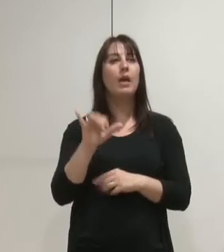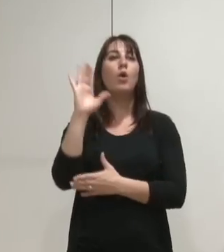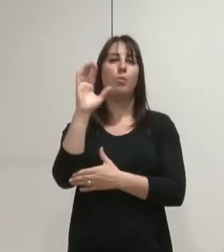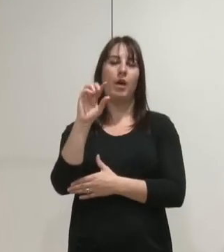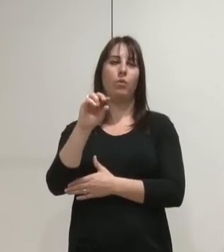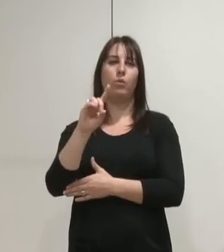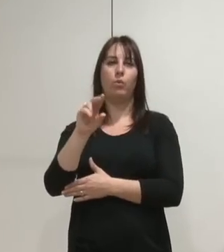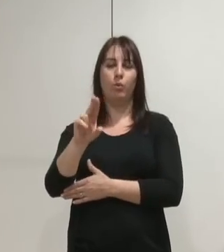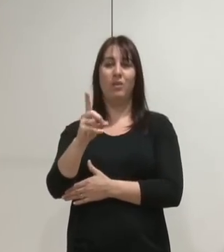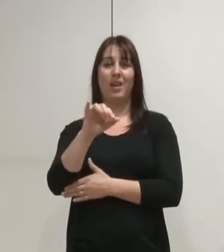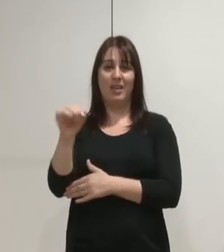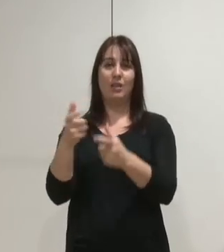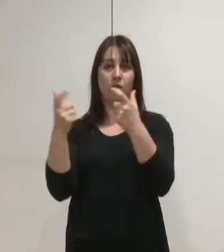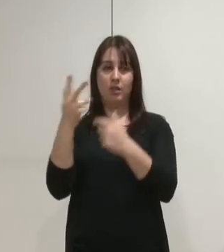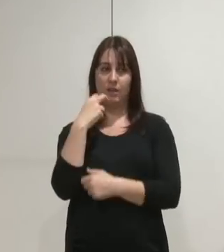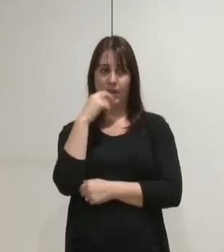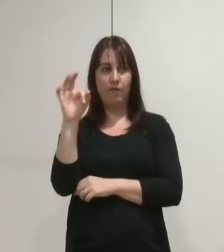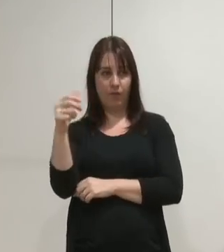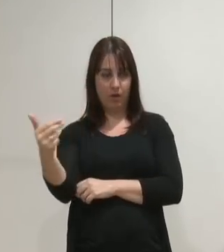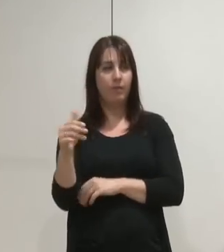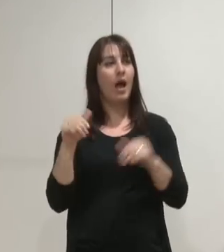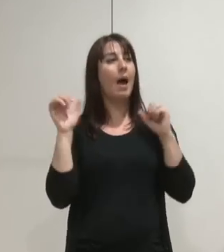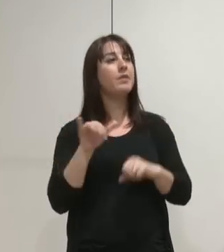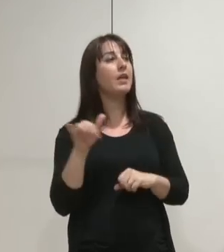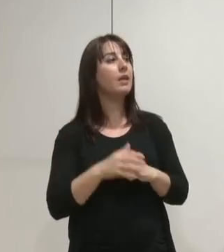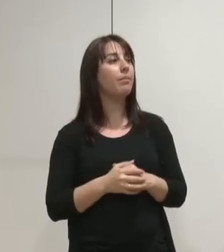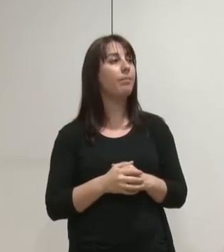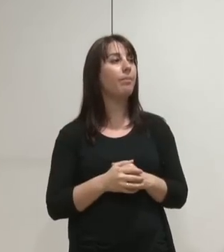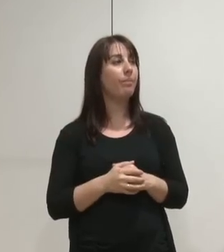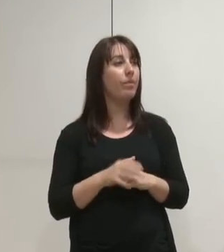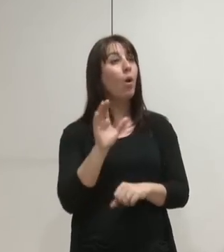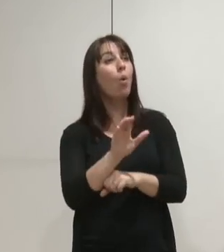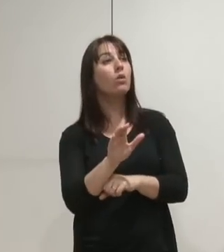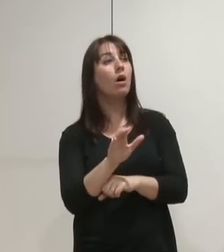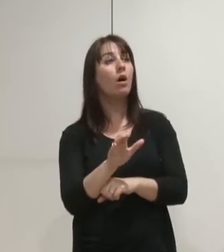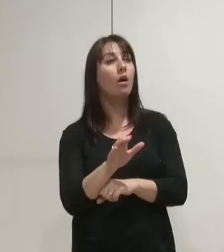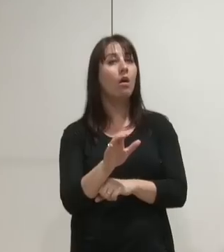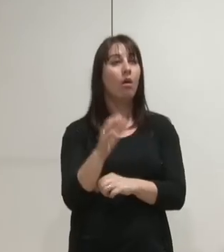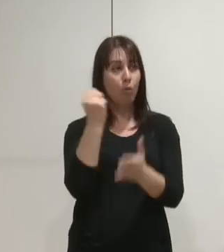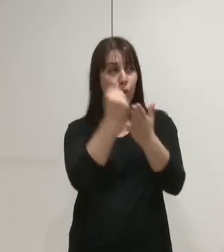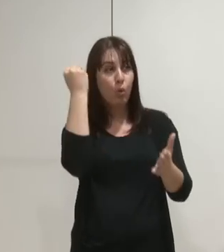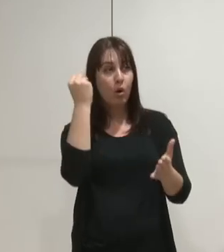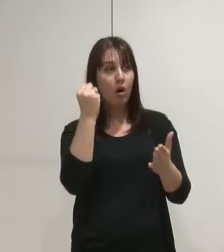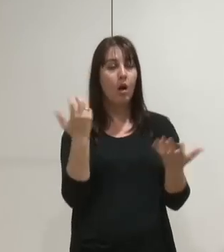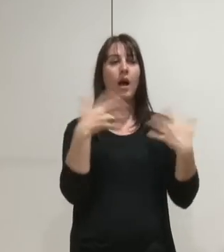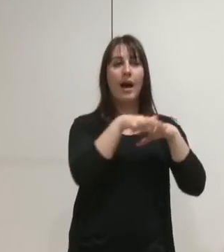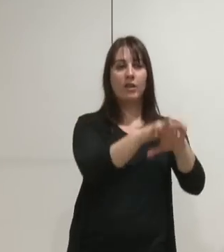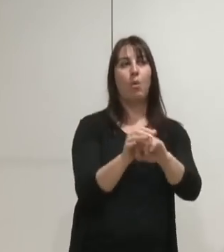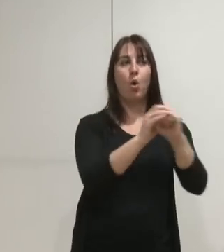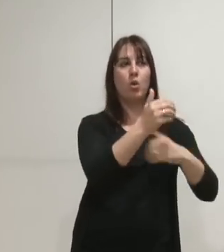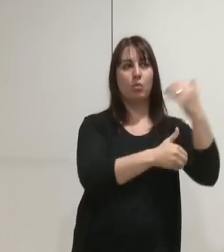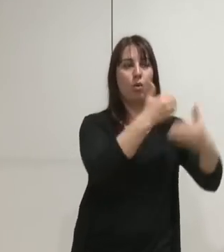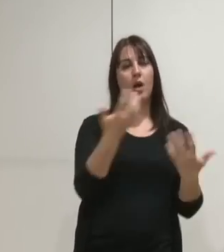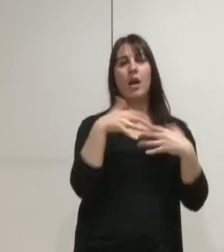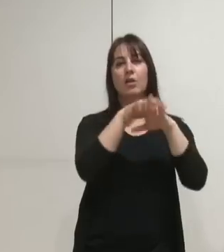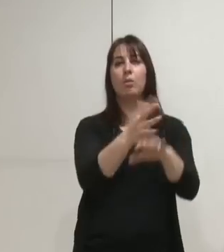société civile Front National qui s'abstient qui vote contre qui vote pour rassemblement de gauche et de progrès